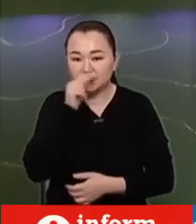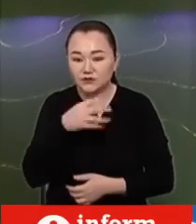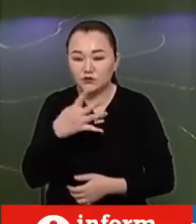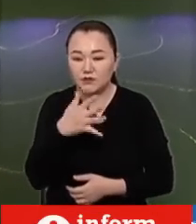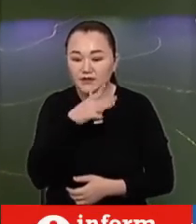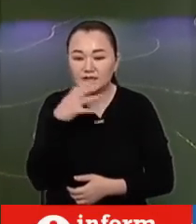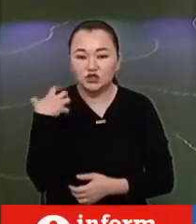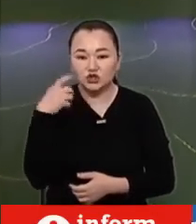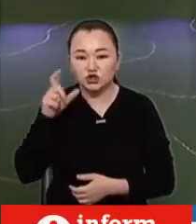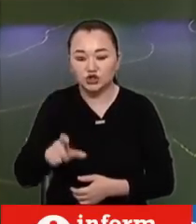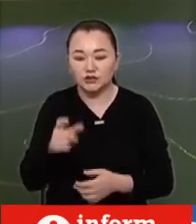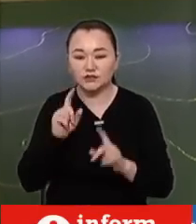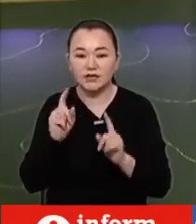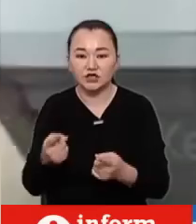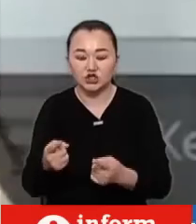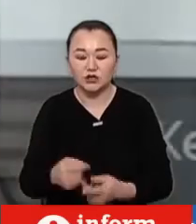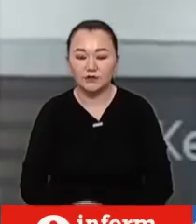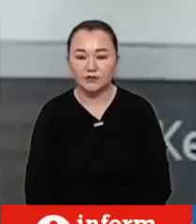жастағы шенеунік қамауда отыр.